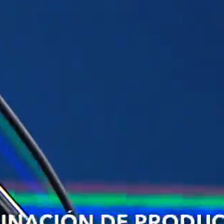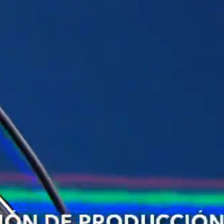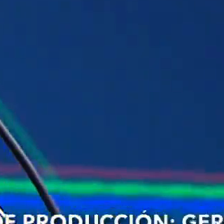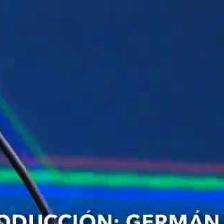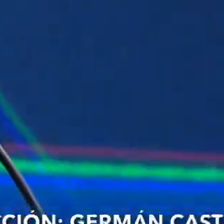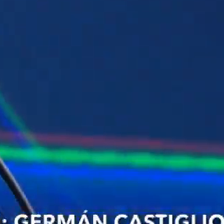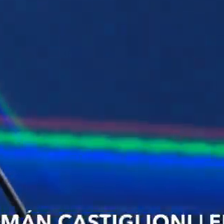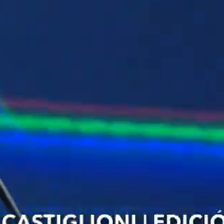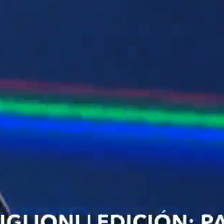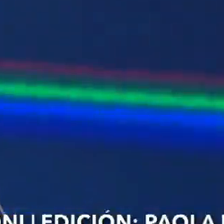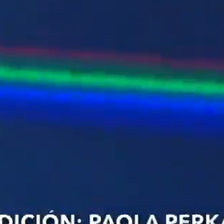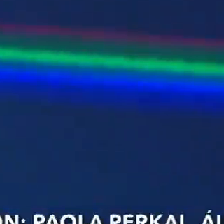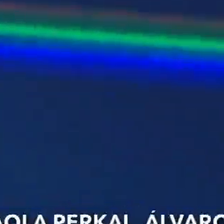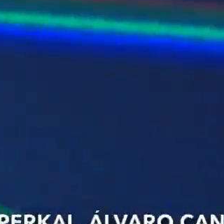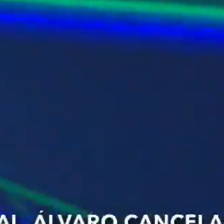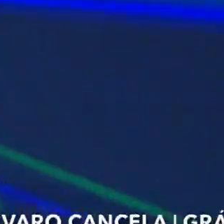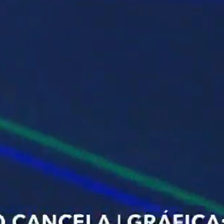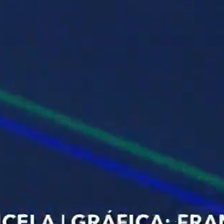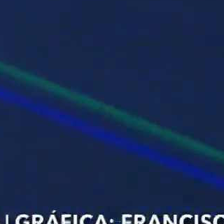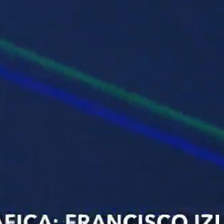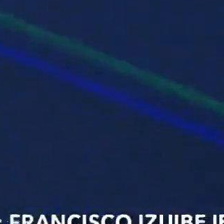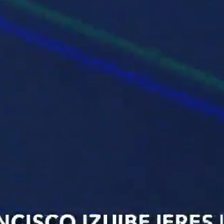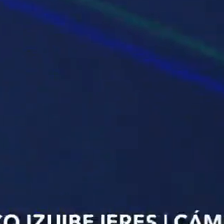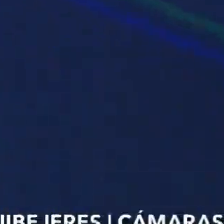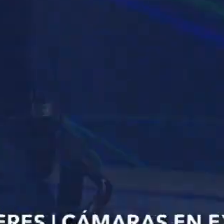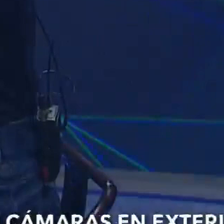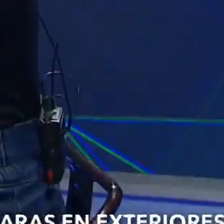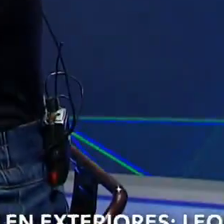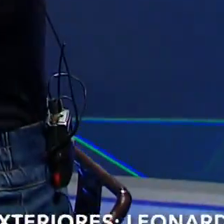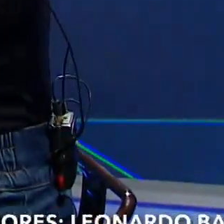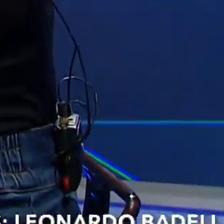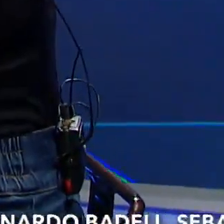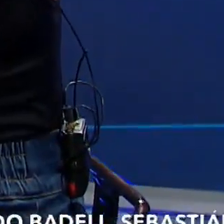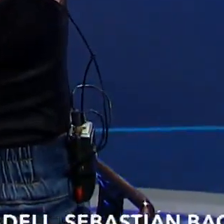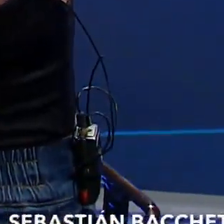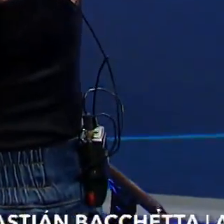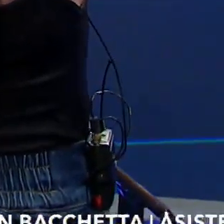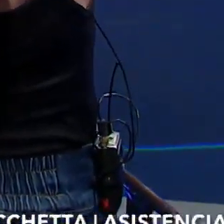Si tu l'as, tu l'as, elle a, elle l'a.